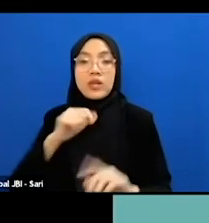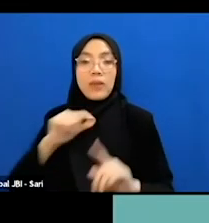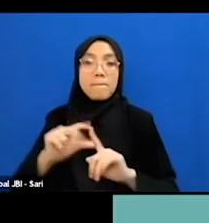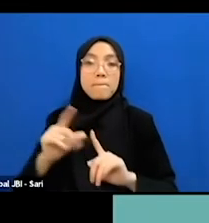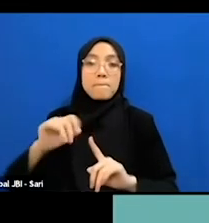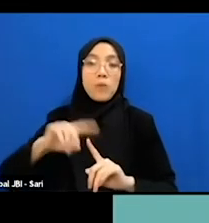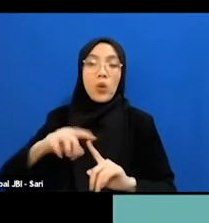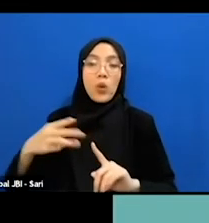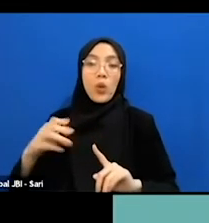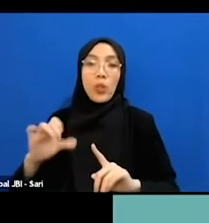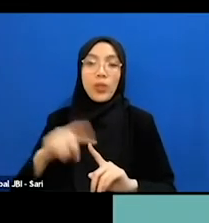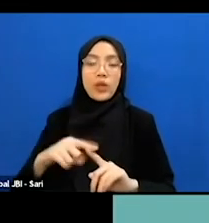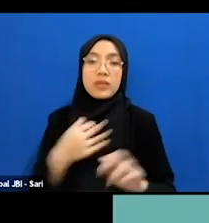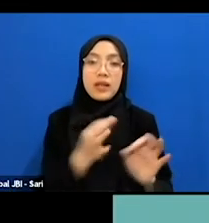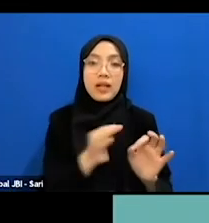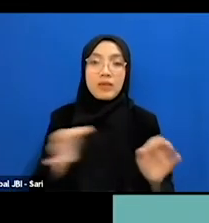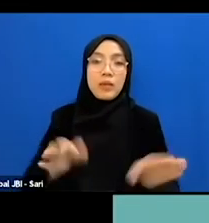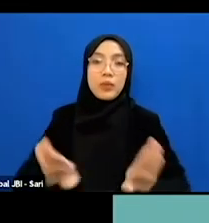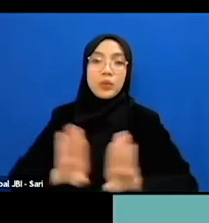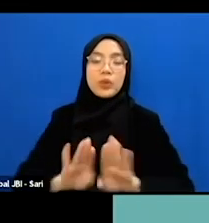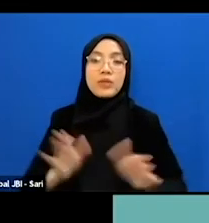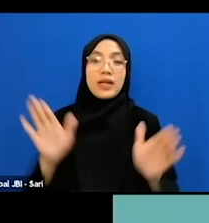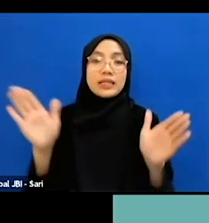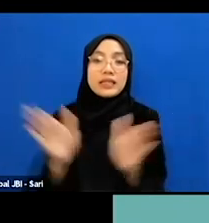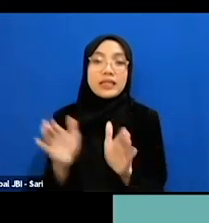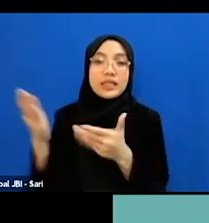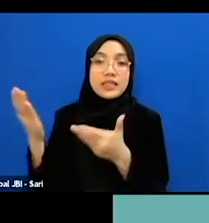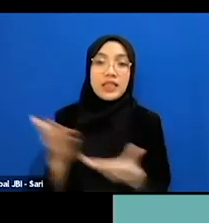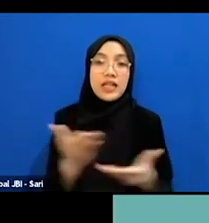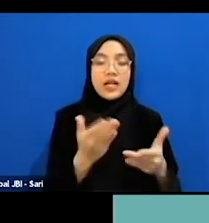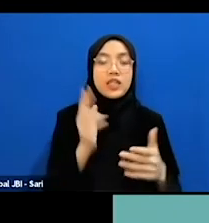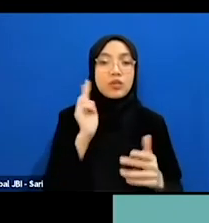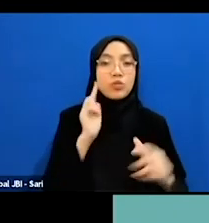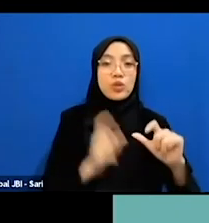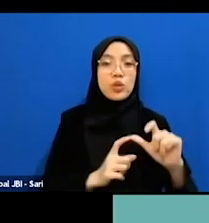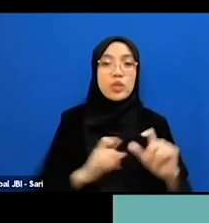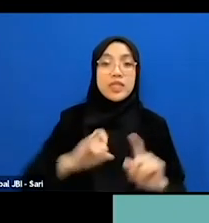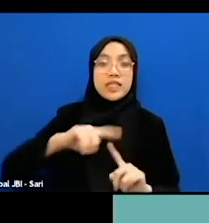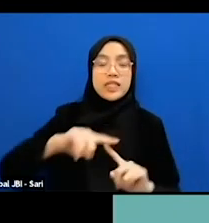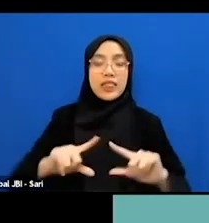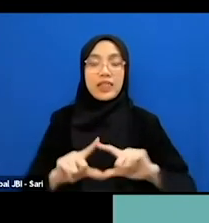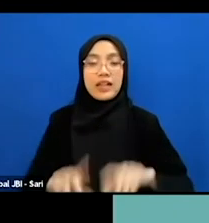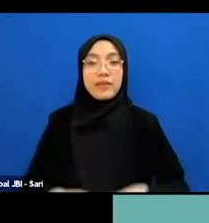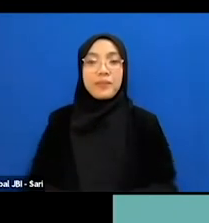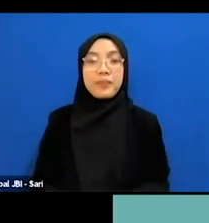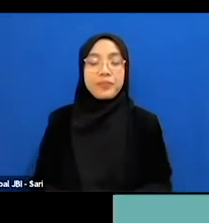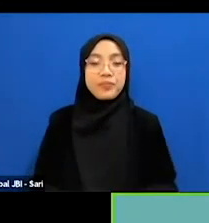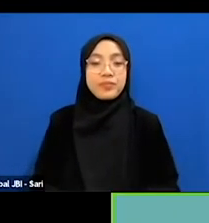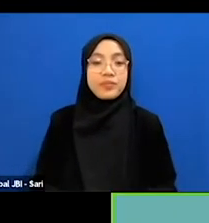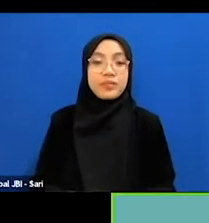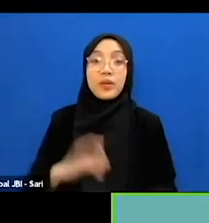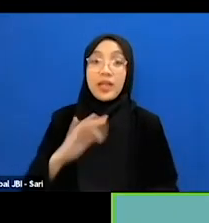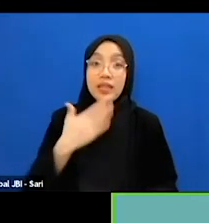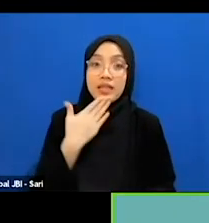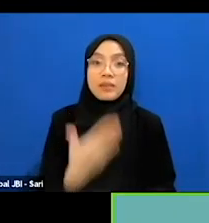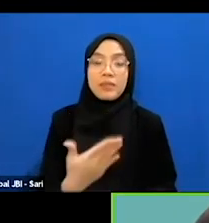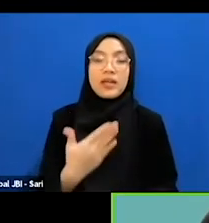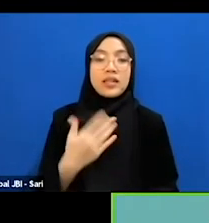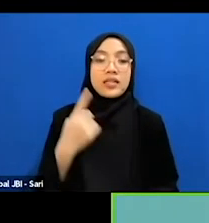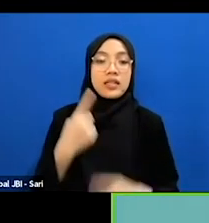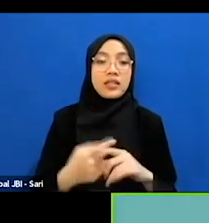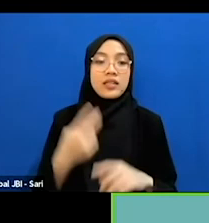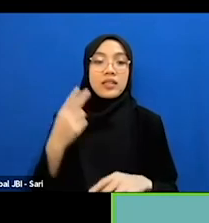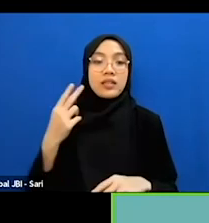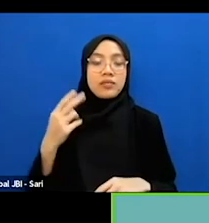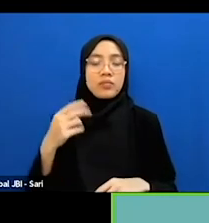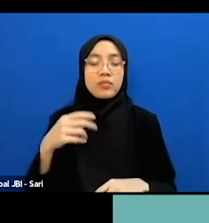untuk memberikan kalimat penutup secara singkat kepada Ibu Sita kami persilahkan ya terima kasih sekali lagi Mbak